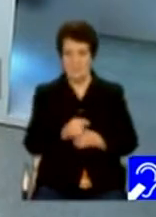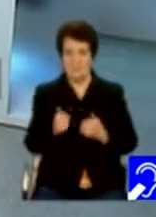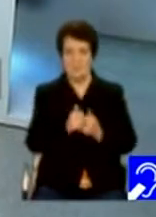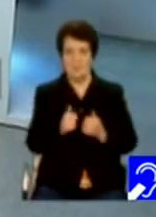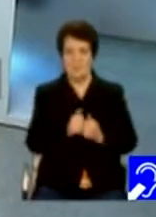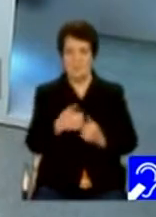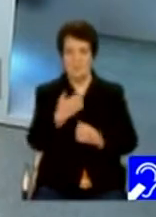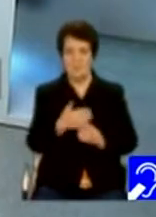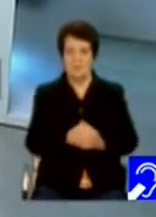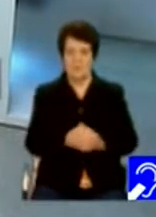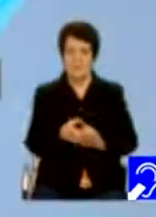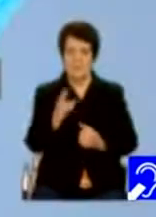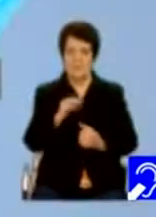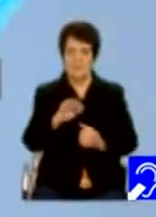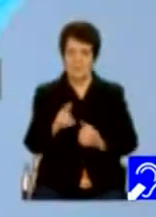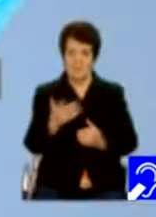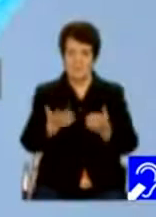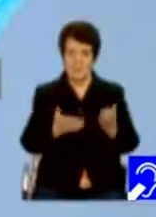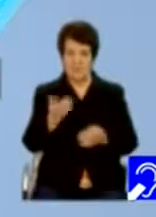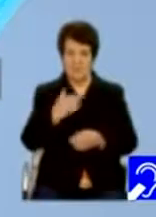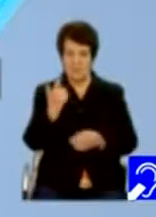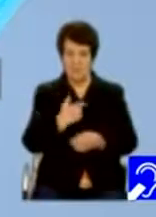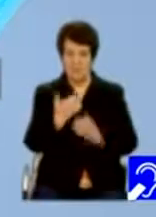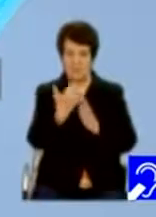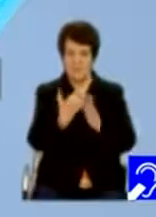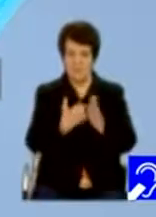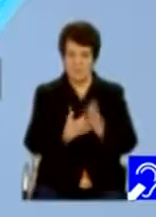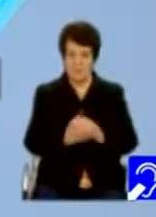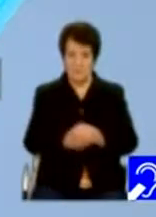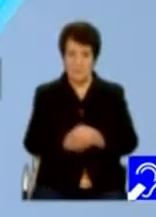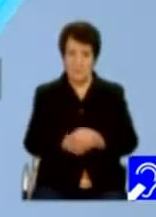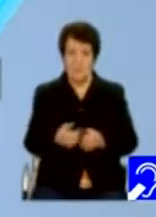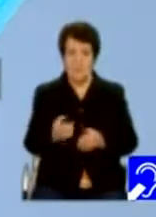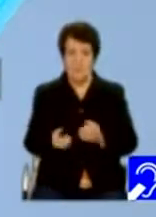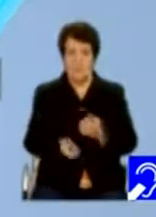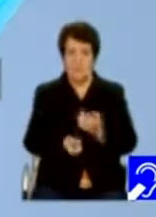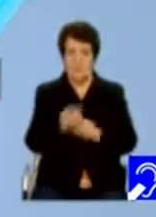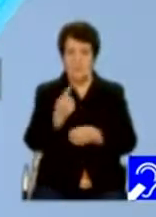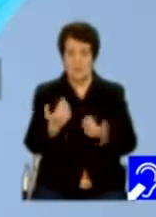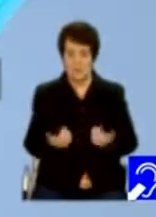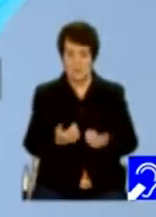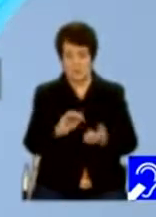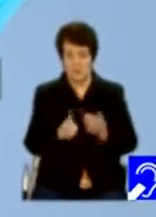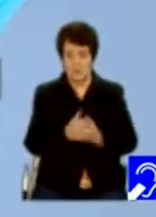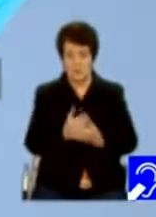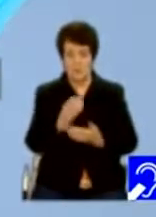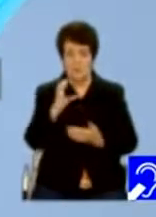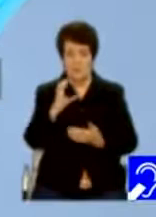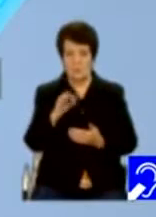de dreapta. Deci, dacă e să vorbim despre sondaje și mai nou a apărut astăzi un nou sondaj.